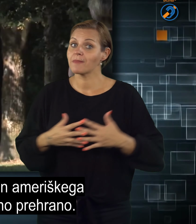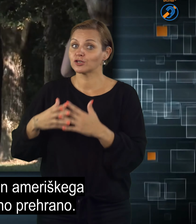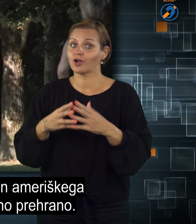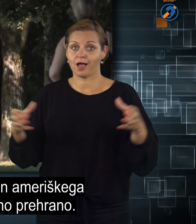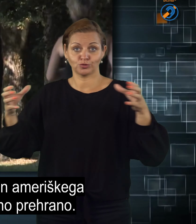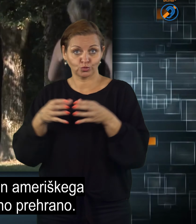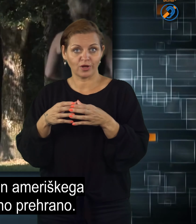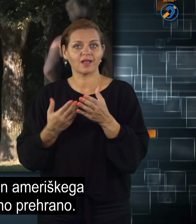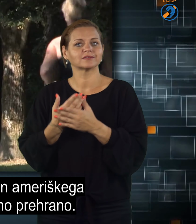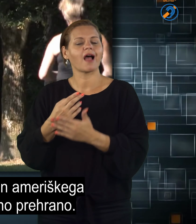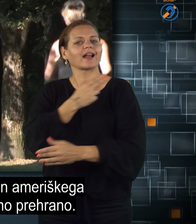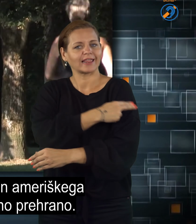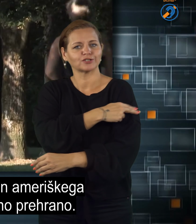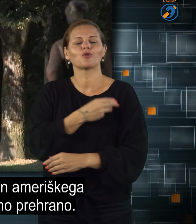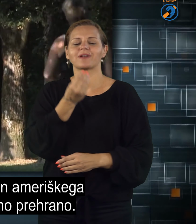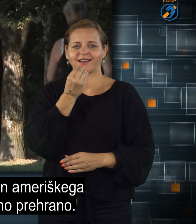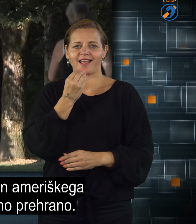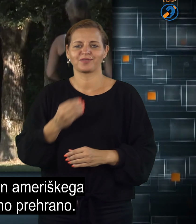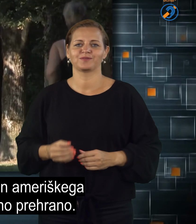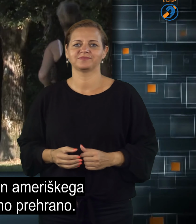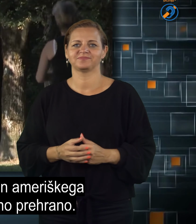Ameriškega združenja za klinično prehrano.